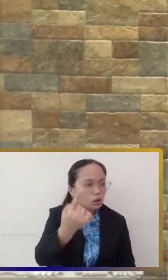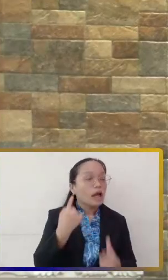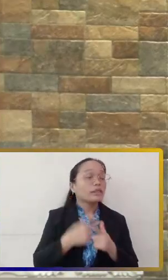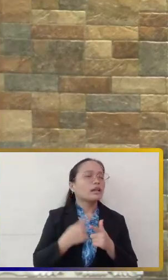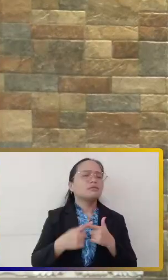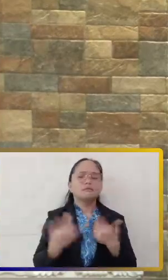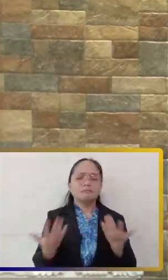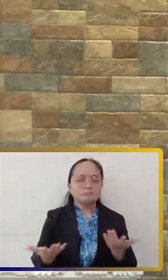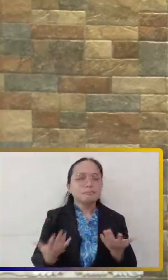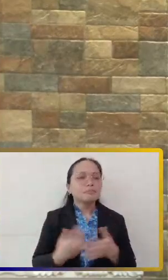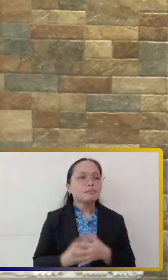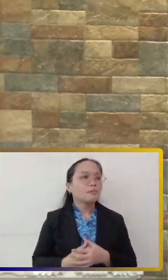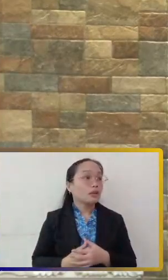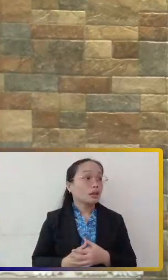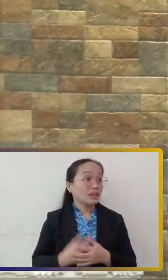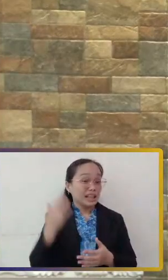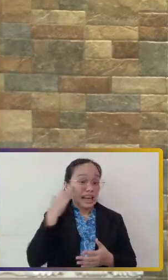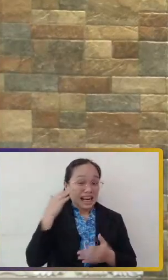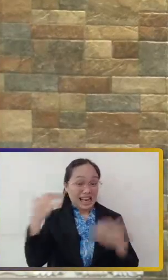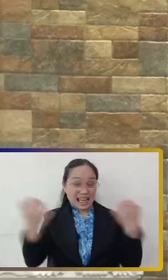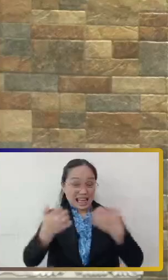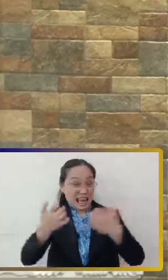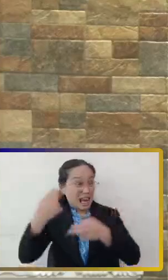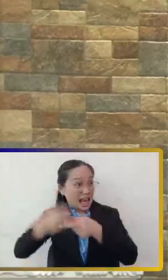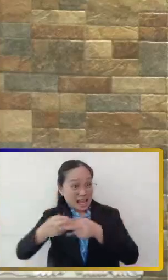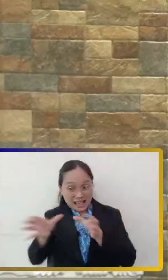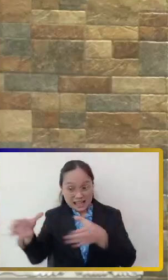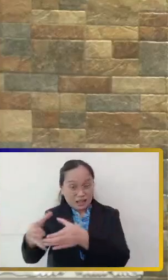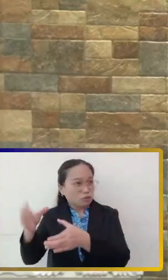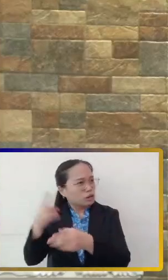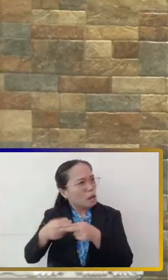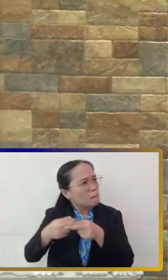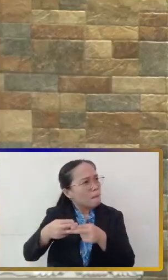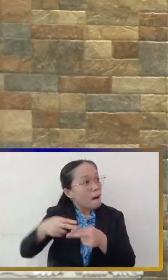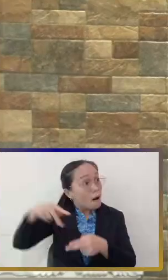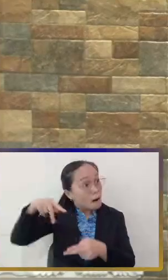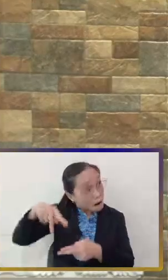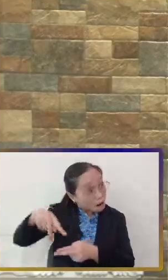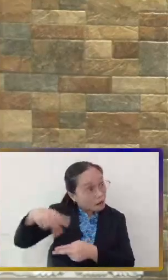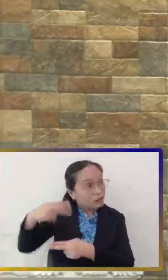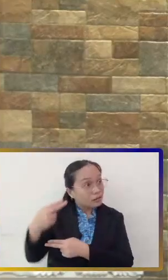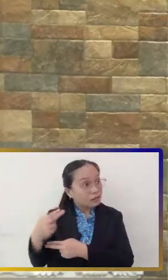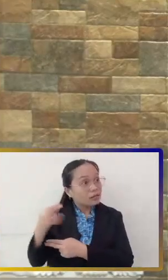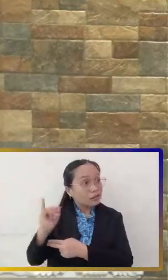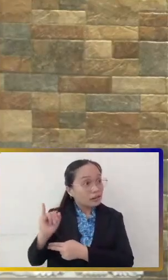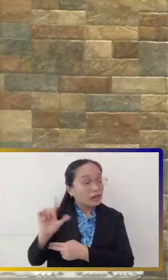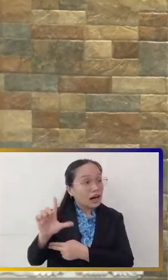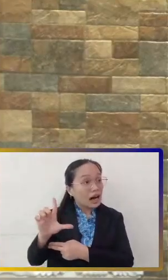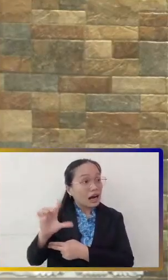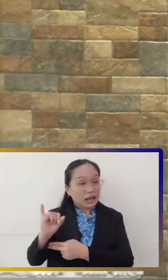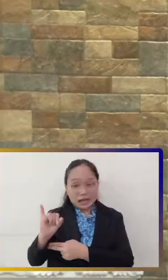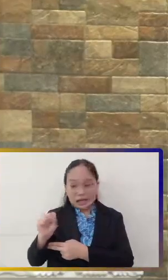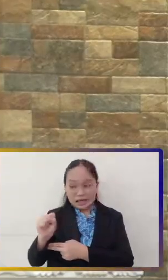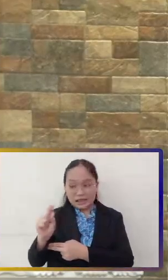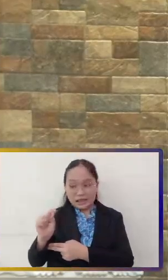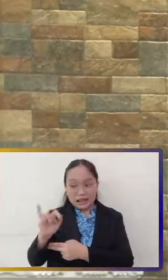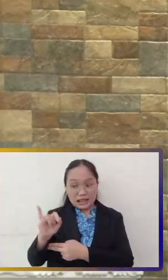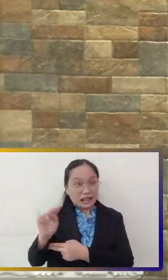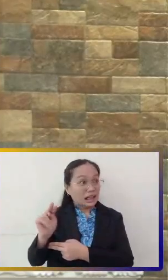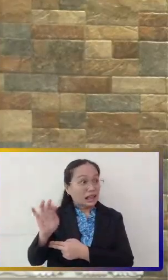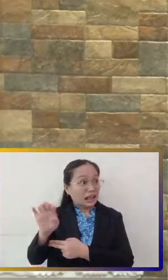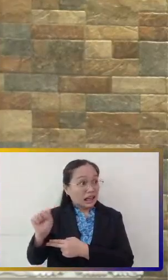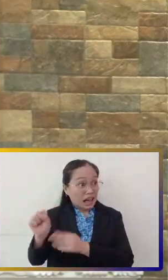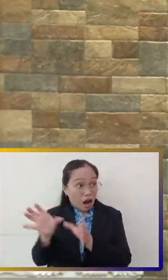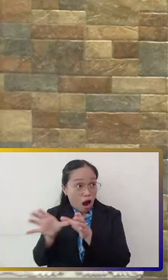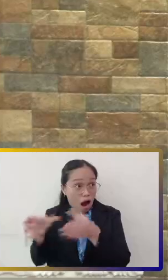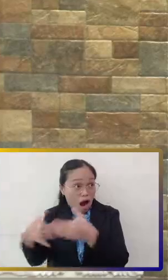Okay, yung pong mga Philistine, humanga rin naman sila sa Ark of Covenant, Ark of God. Humanga din naman sila. Kaya nga gusto